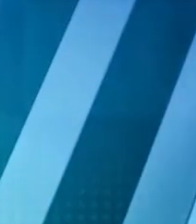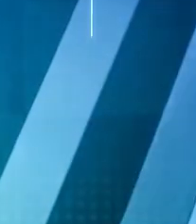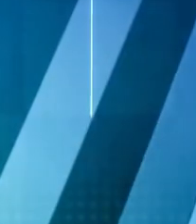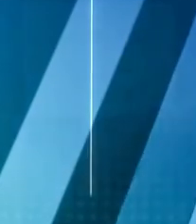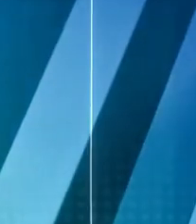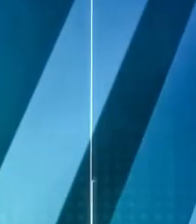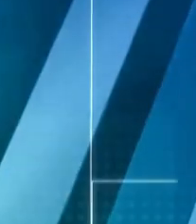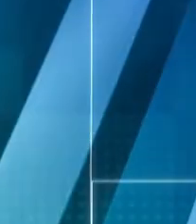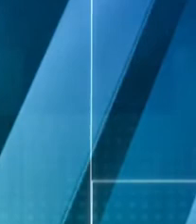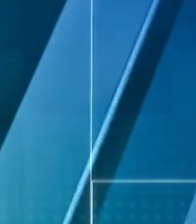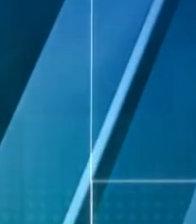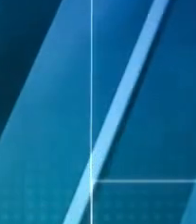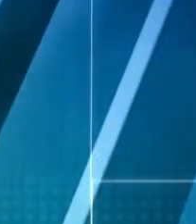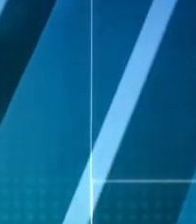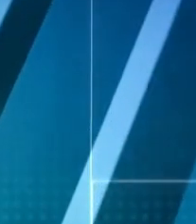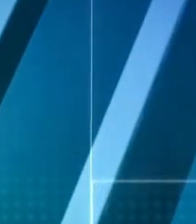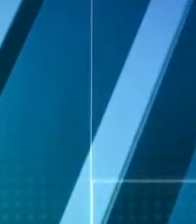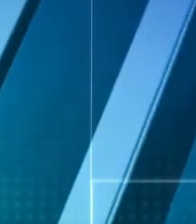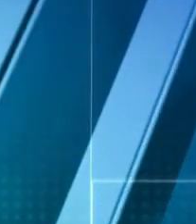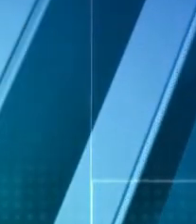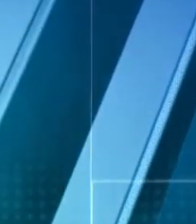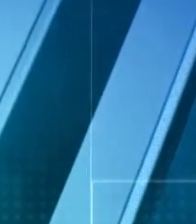МУЗЫКАЛЬНАЯ ЗАСТАВКА